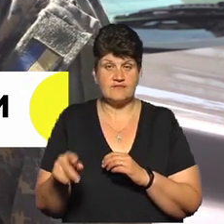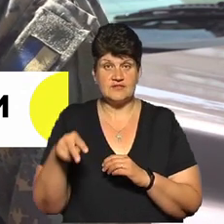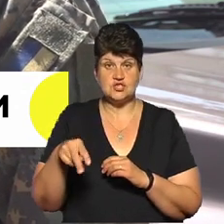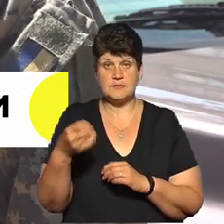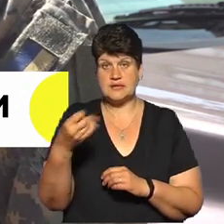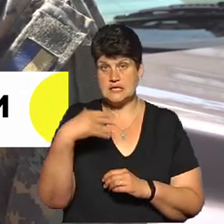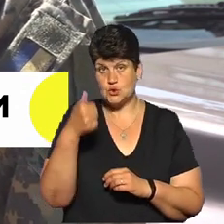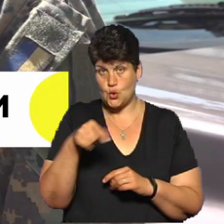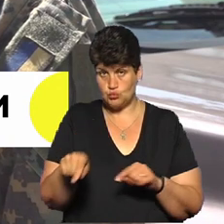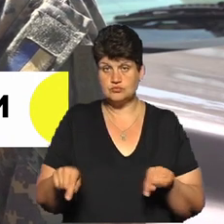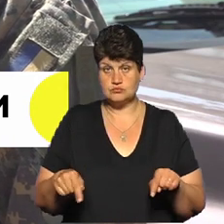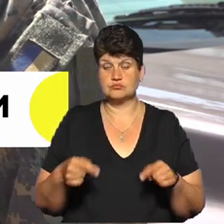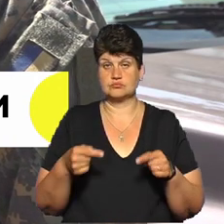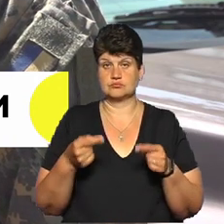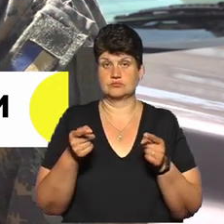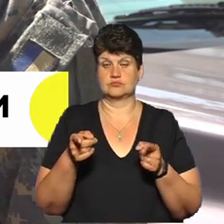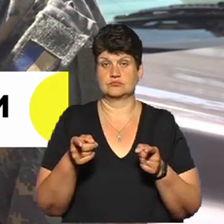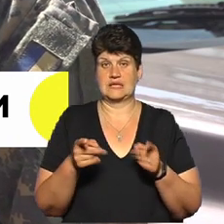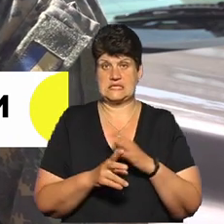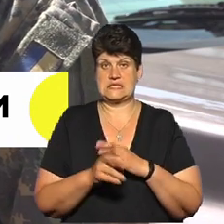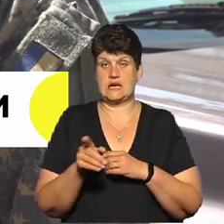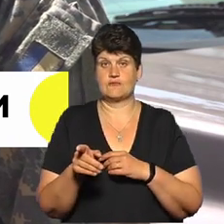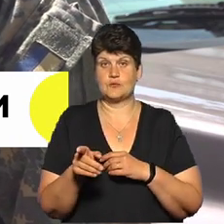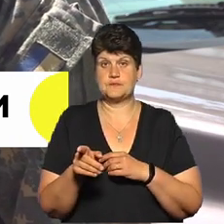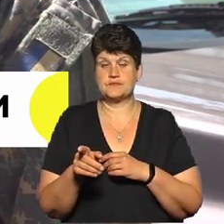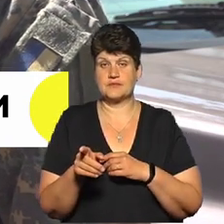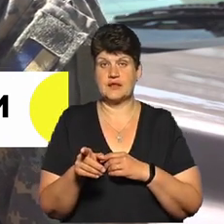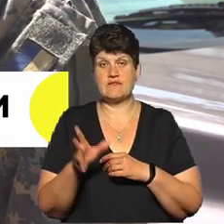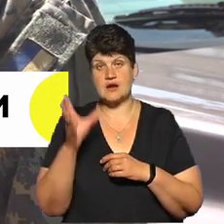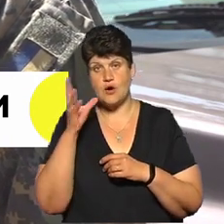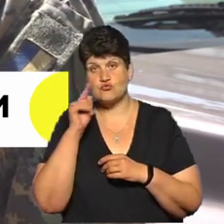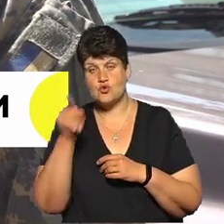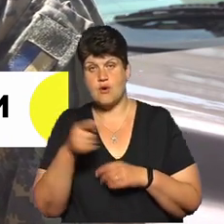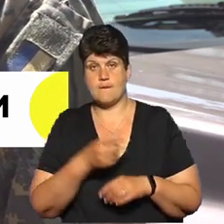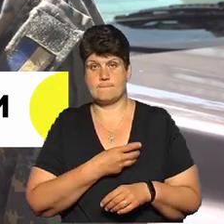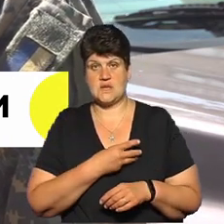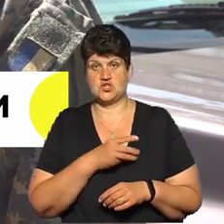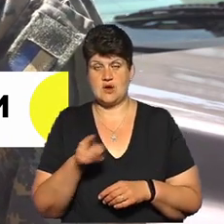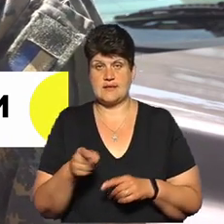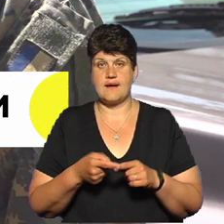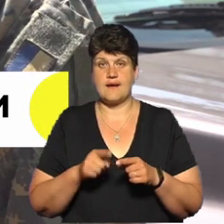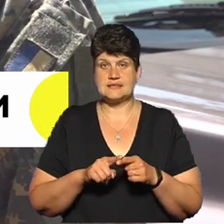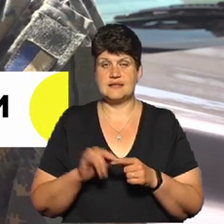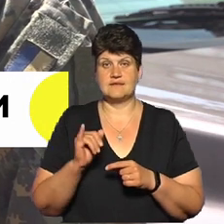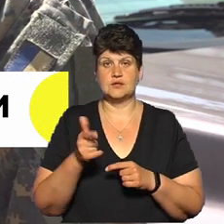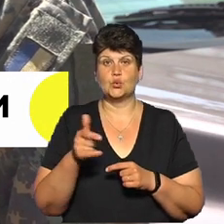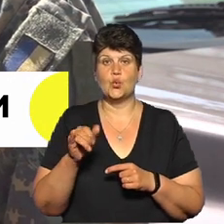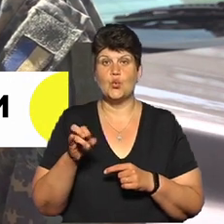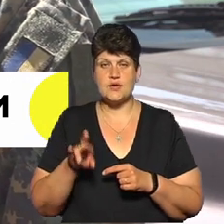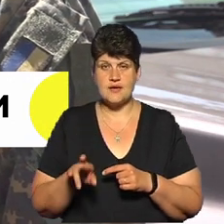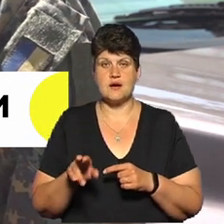засновником цієї церкви, і враховуючи його побажання, а це саме Іван Гуня, родом з міста